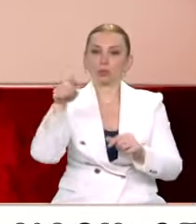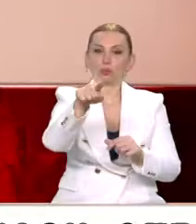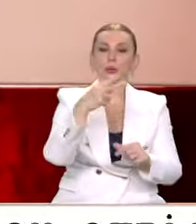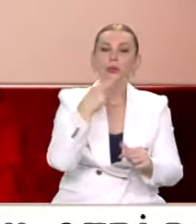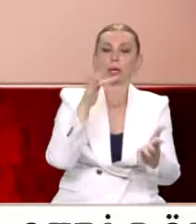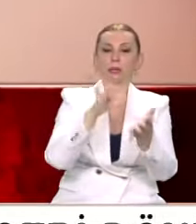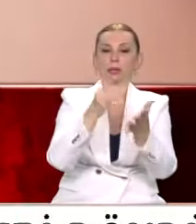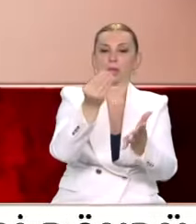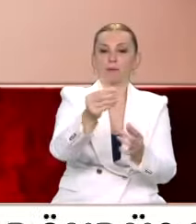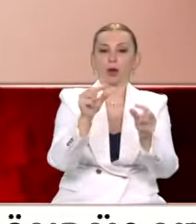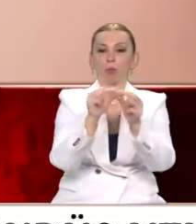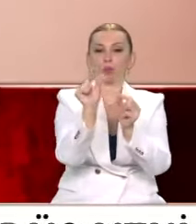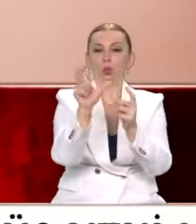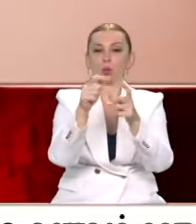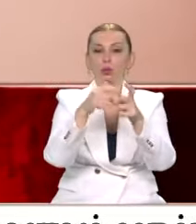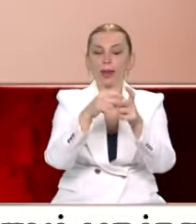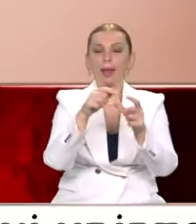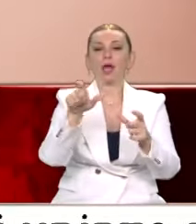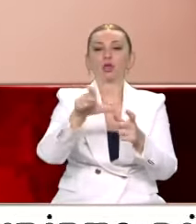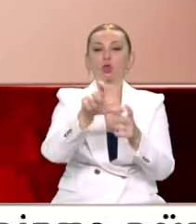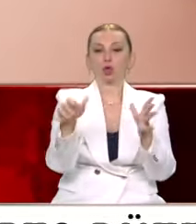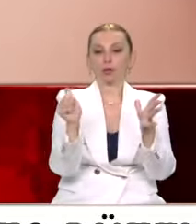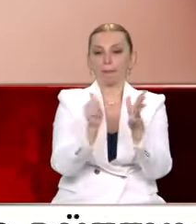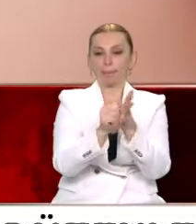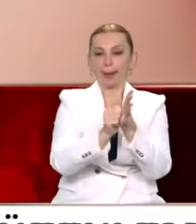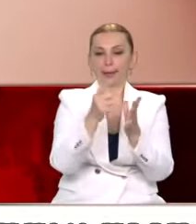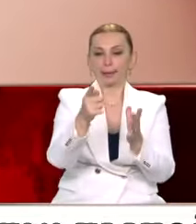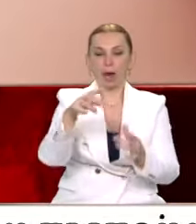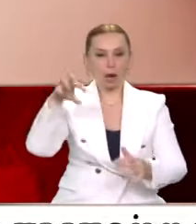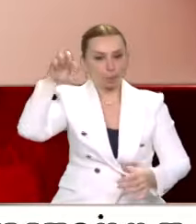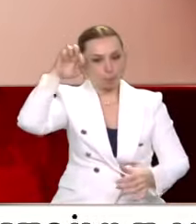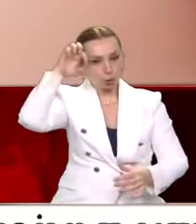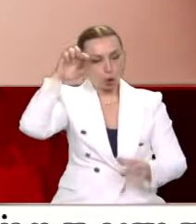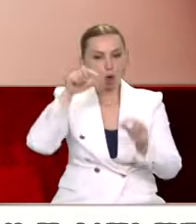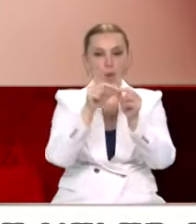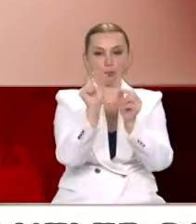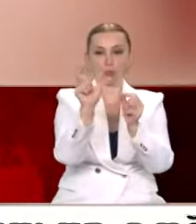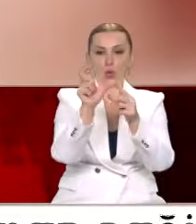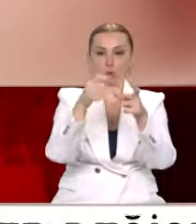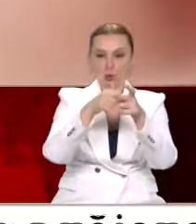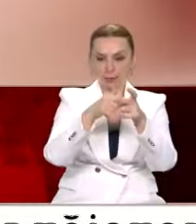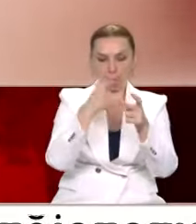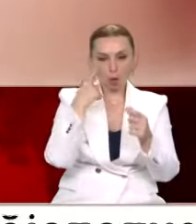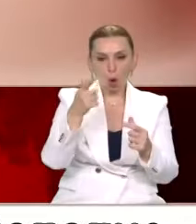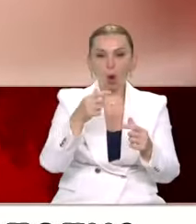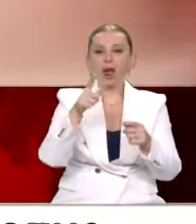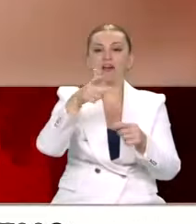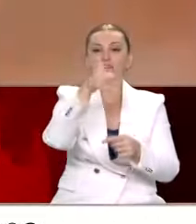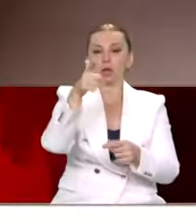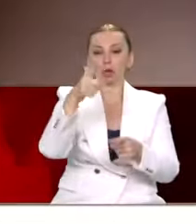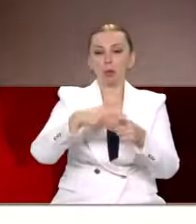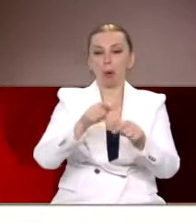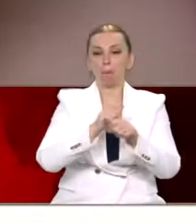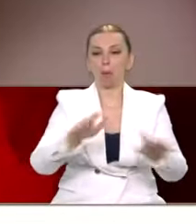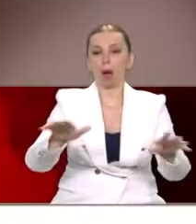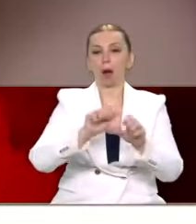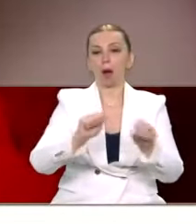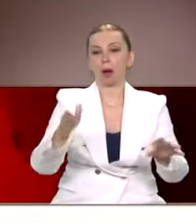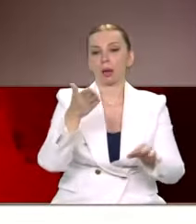midir? Buse Aydın, sosyal medya platformlarında psikolog Buse Aydın ismiyle videolar yayınlıyordu. Kesinlikle